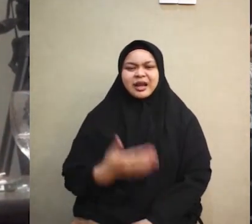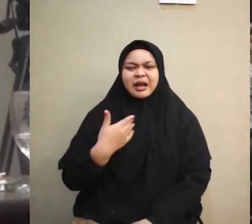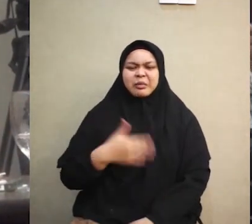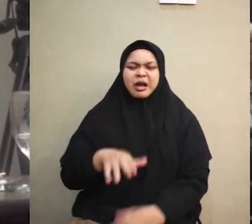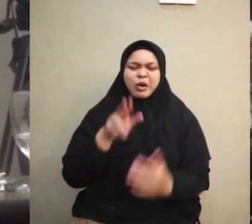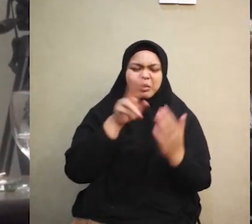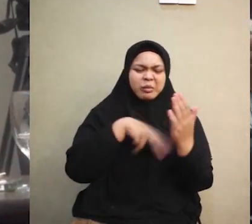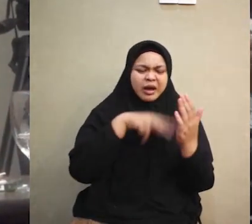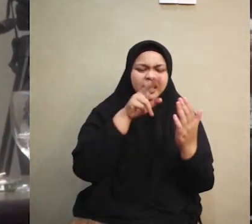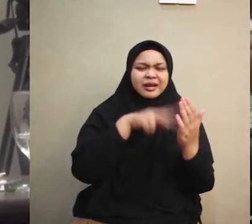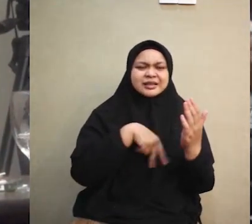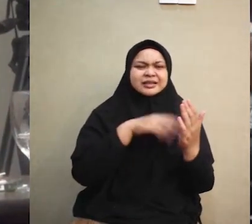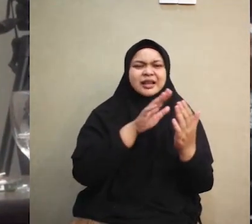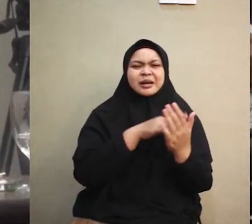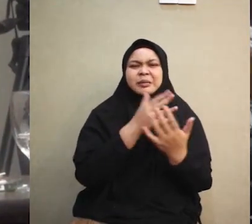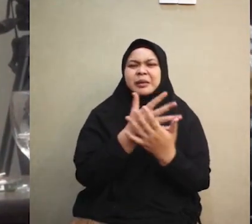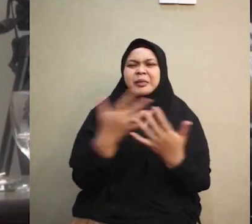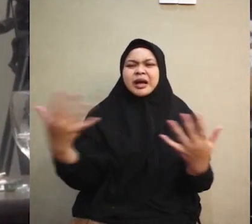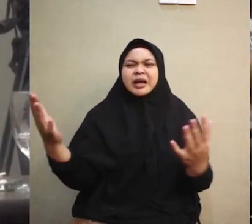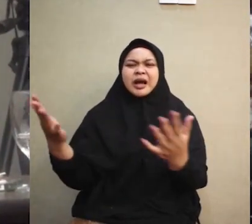mau nah itu dia